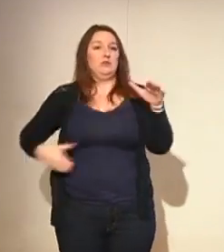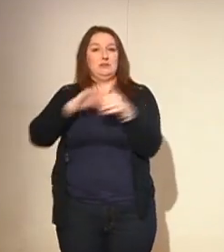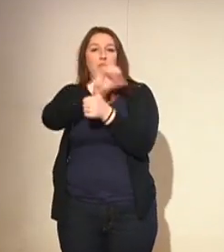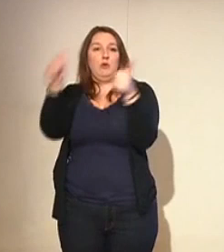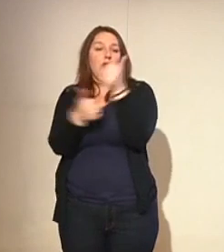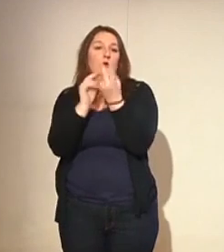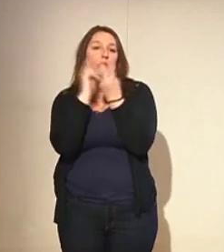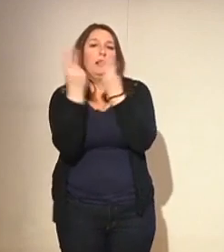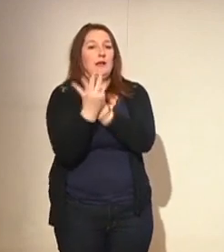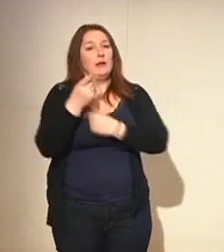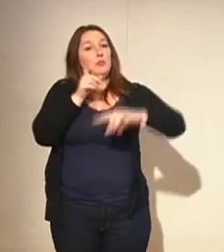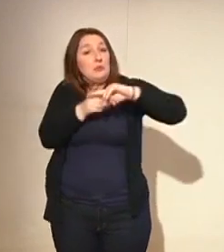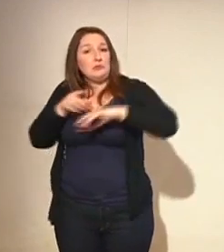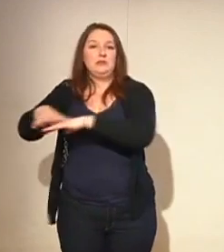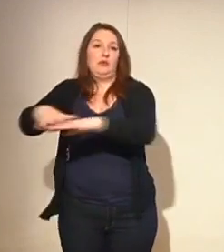de